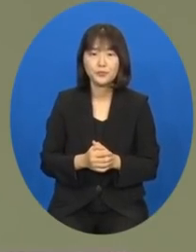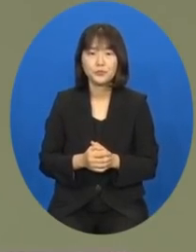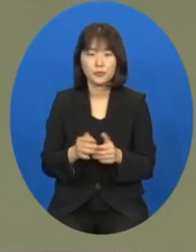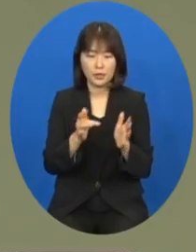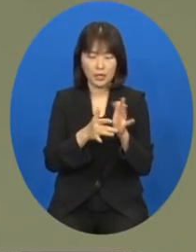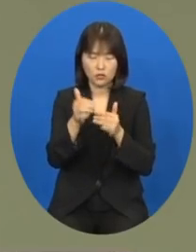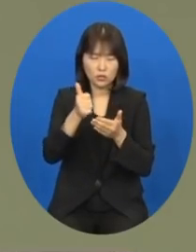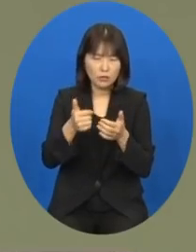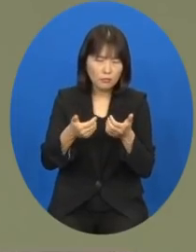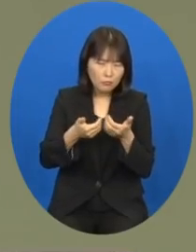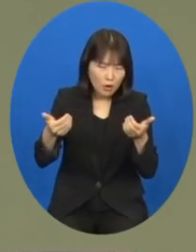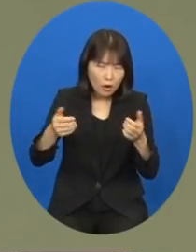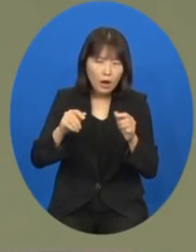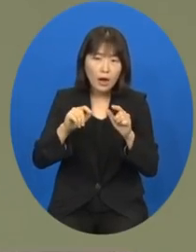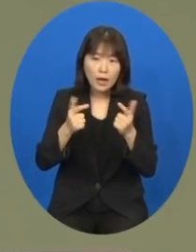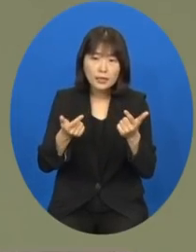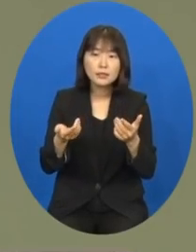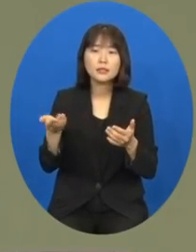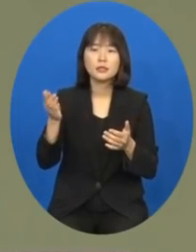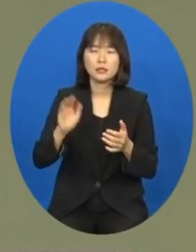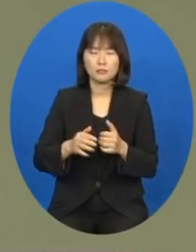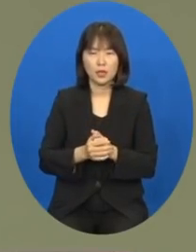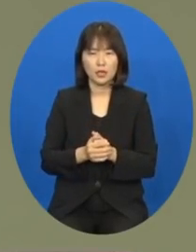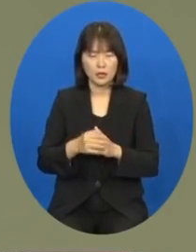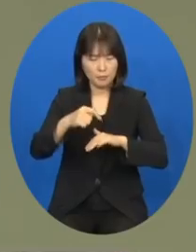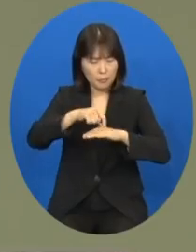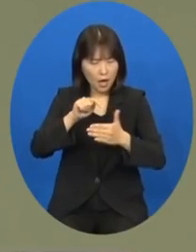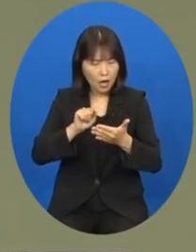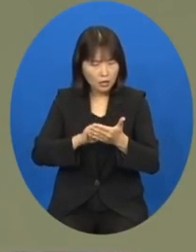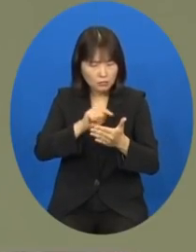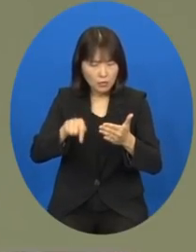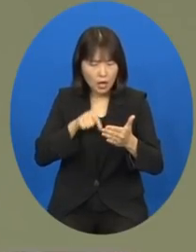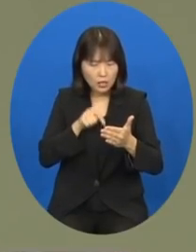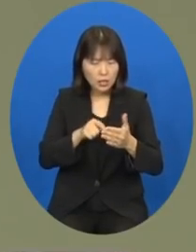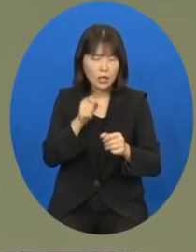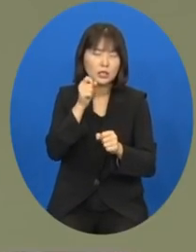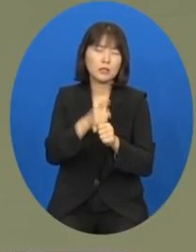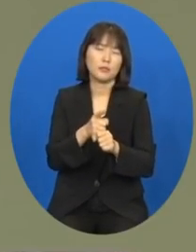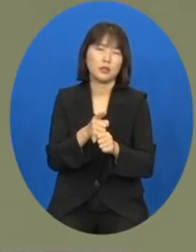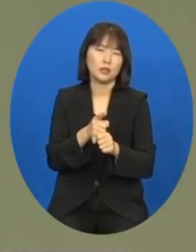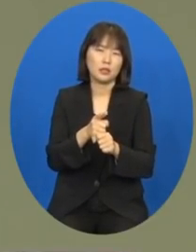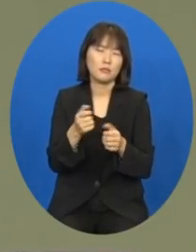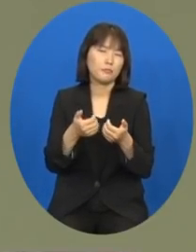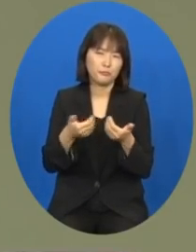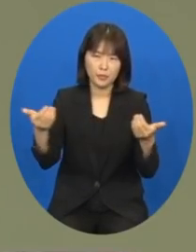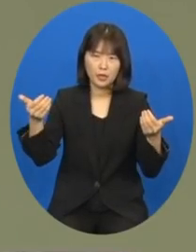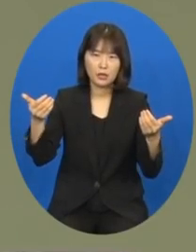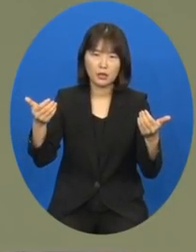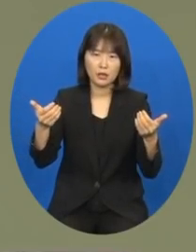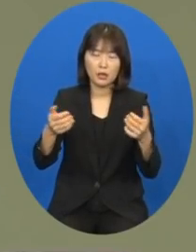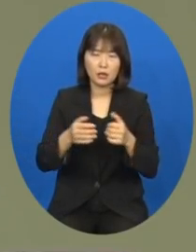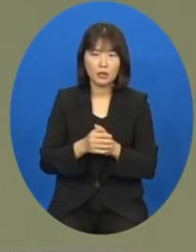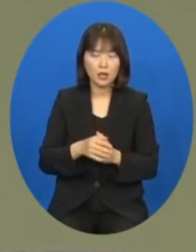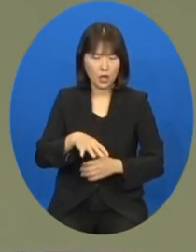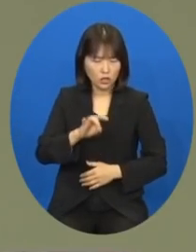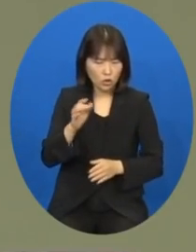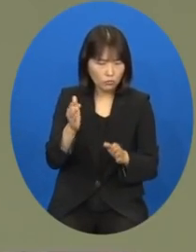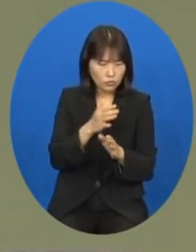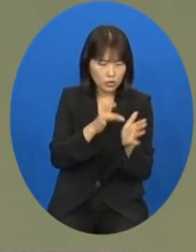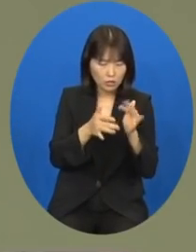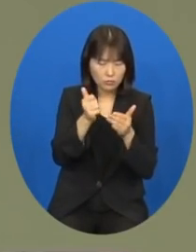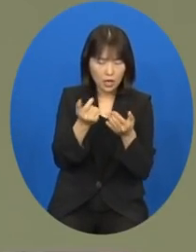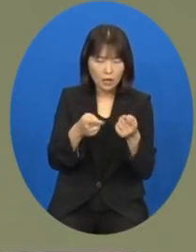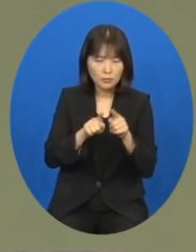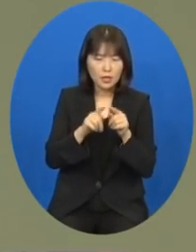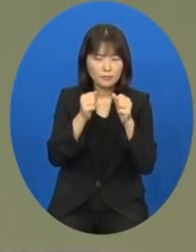것은 아닌데 실질적으로 는 마음으로 는 이미 떠나 있는 사람 아니 어쩌면 처음부터 예수님과 함께 있는 것이 아닌